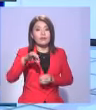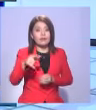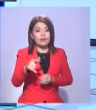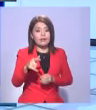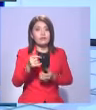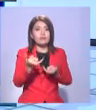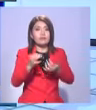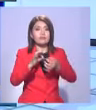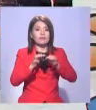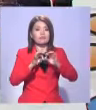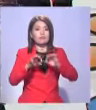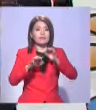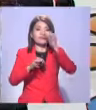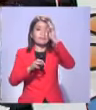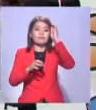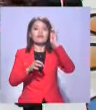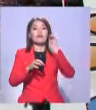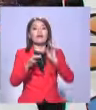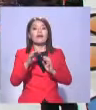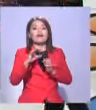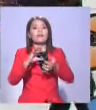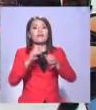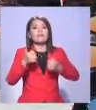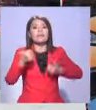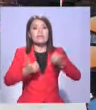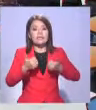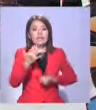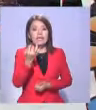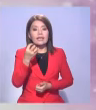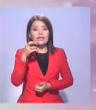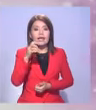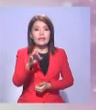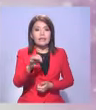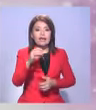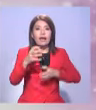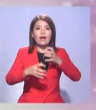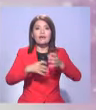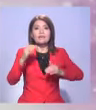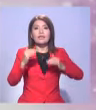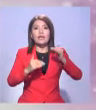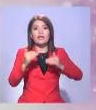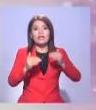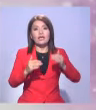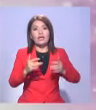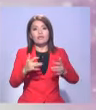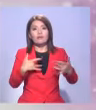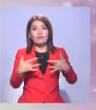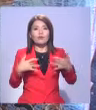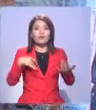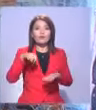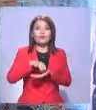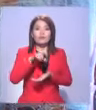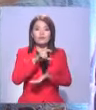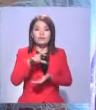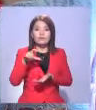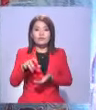келесі сюжетте. Фестивальдің басты қонақтары хитлайнерлер. Бұл әлемдік деңгейдегі актерлер, галактика сақшылары